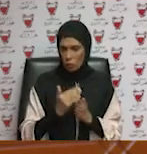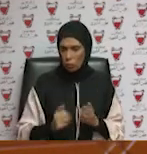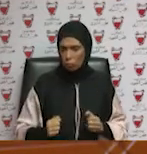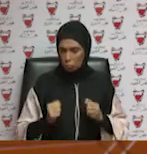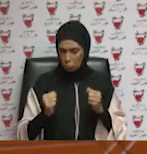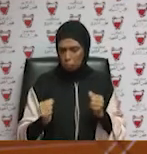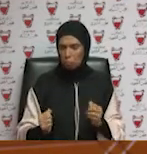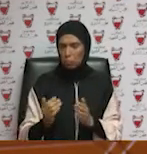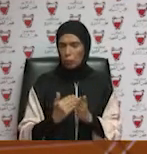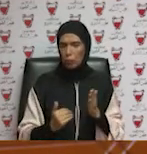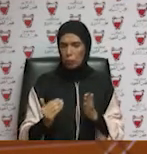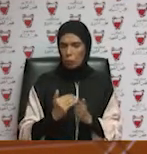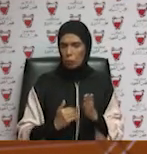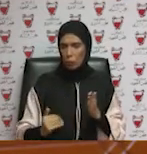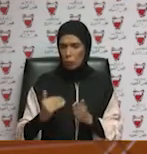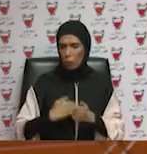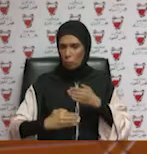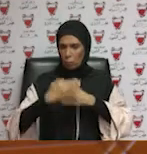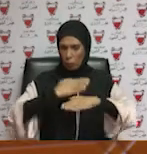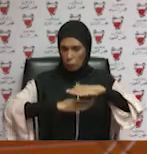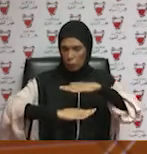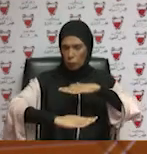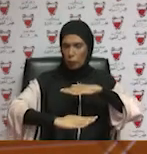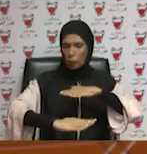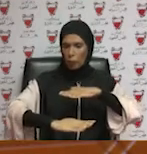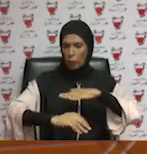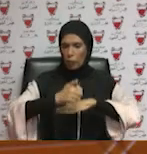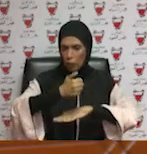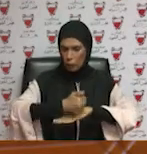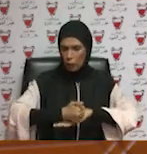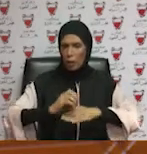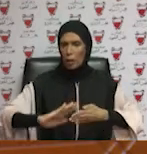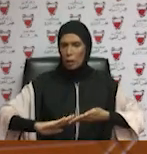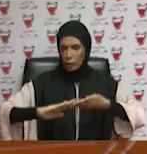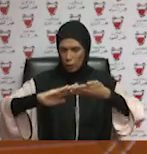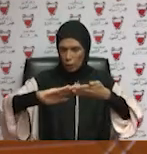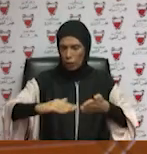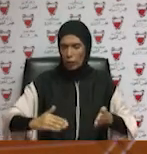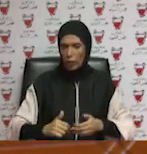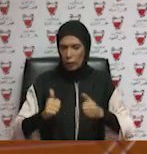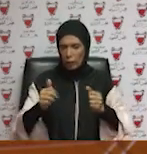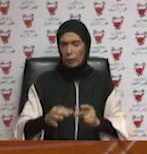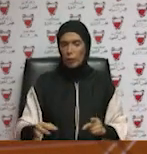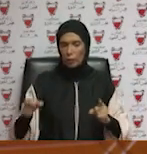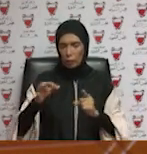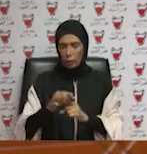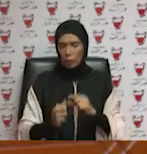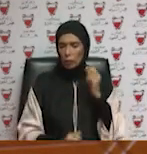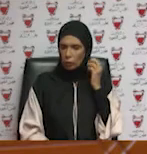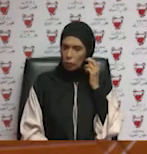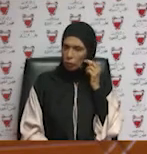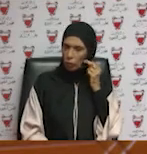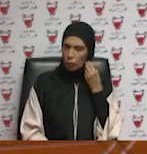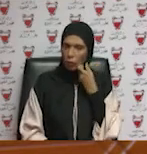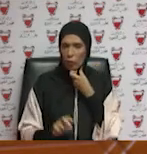الاقتصاد وتخلق بنية تحتية وأساسية تساعد الدولة على تحقيق أهدافها. وبالتالي لم أجد